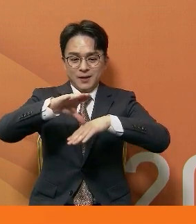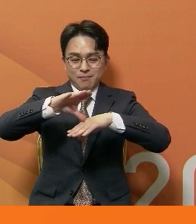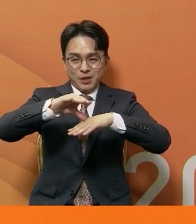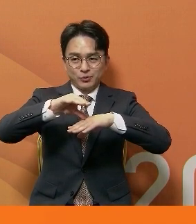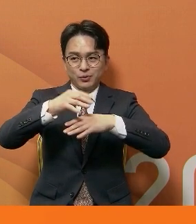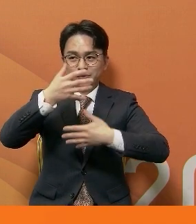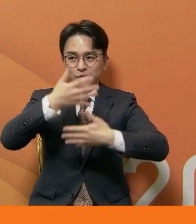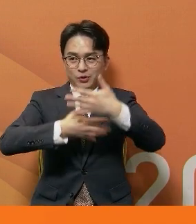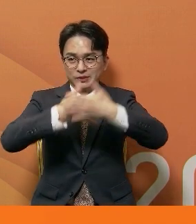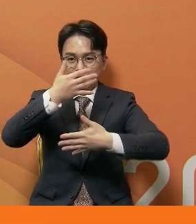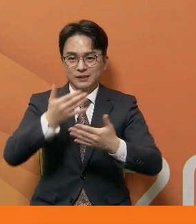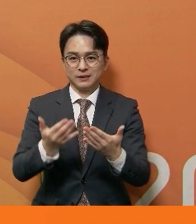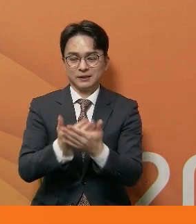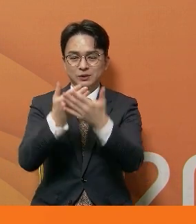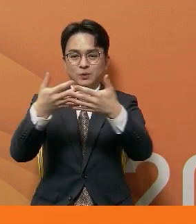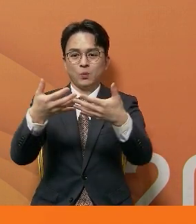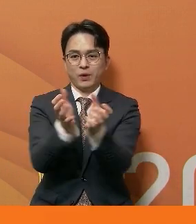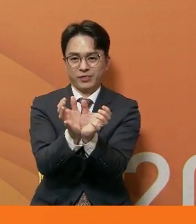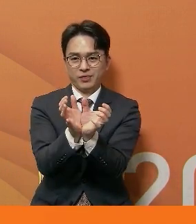지원 외에